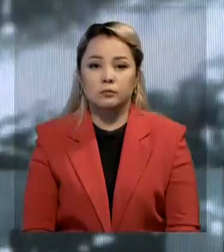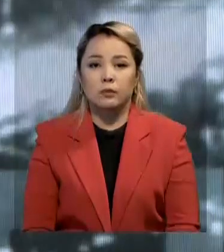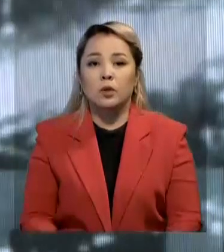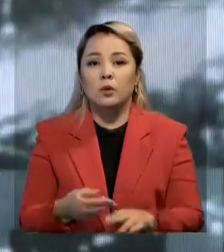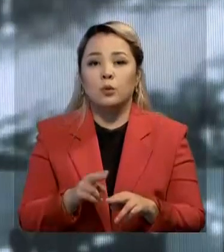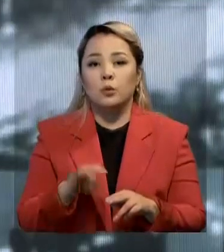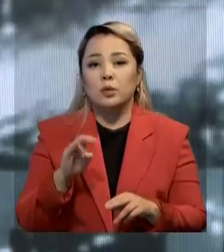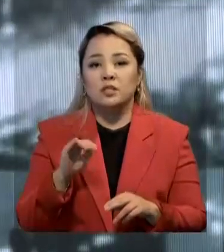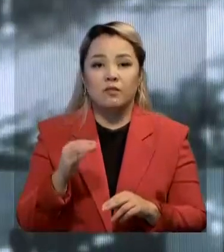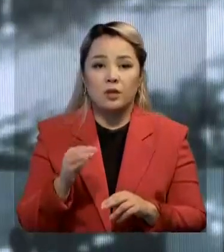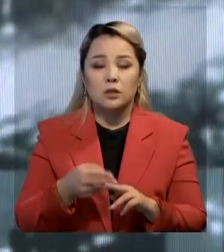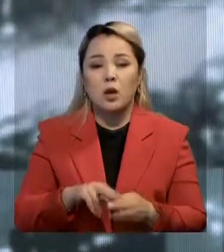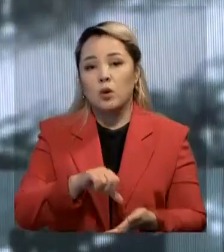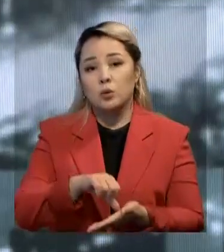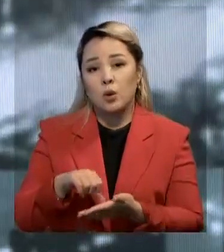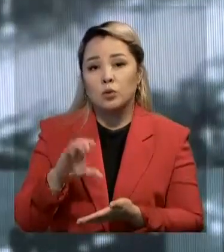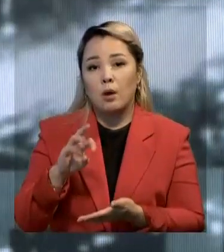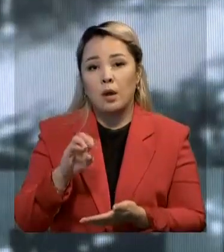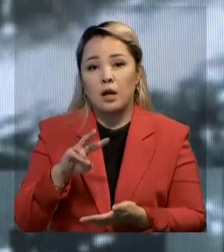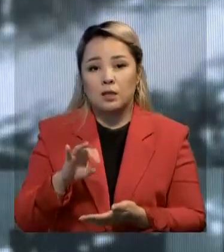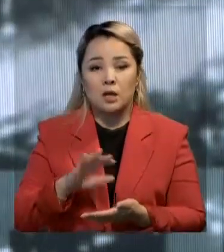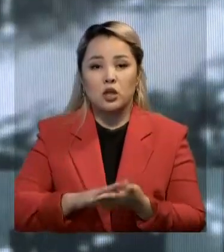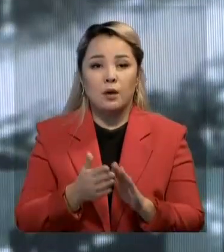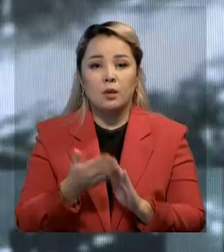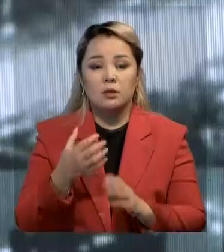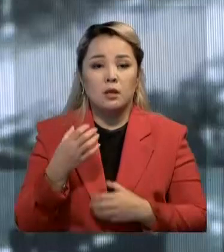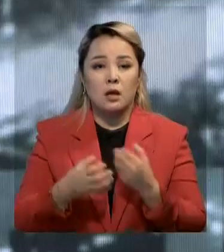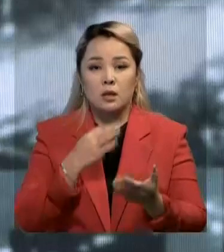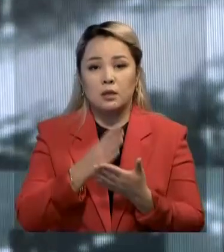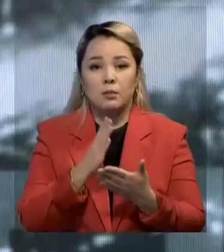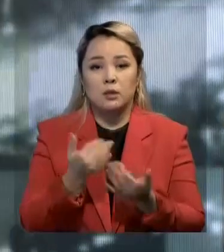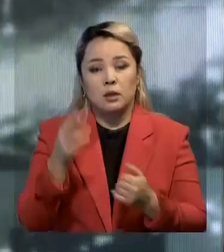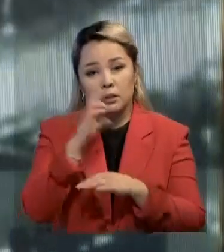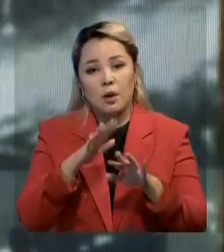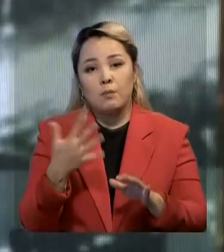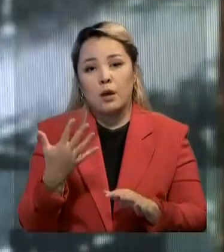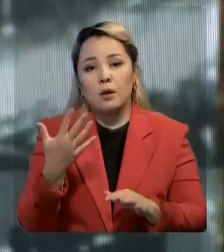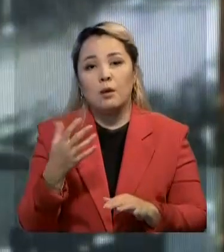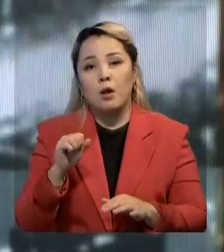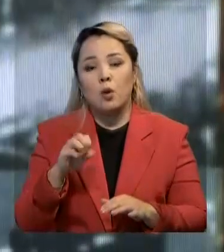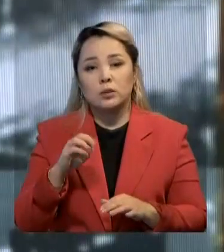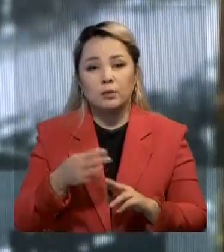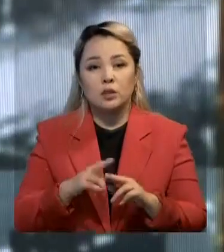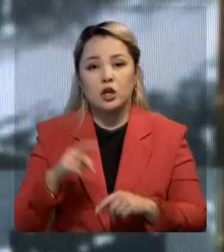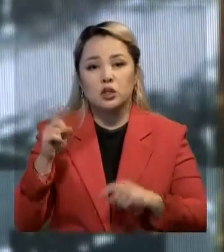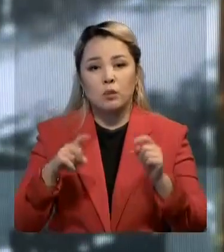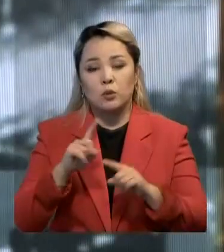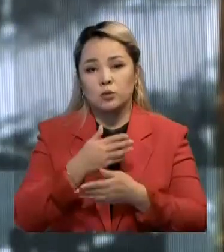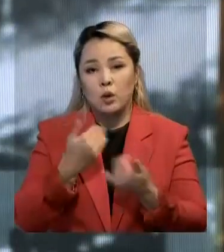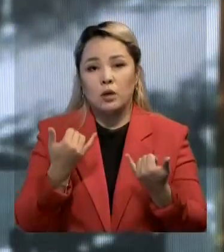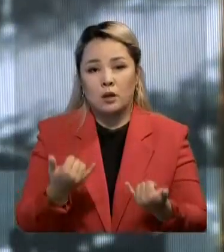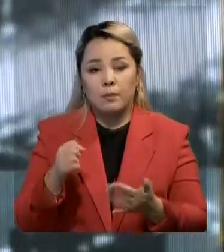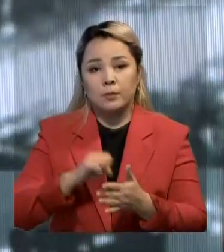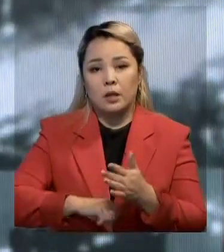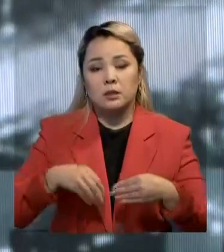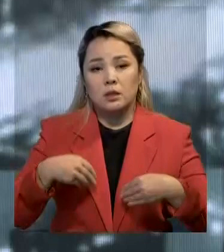Осы ЮНИСЕФ өкілдері Сомалидегі балалардың жағдайына алаңдаулы. Елде осымен 5-ші маусым жаңбыр жаумай отыр.